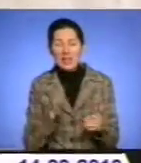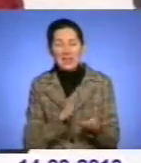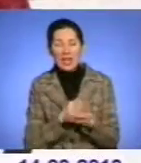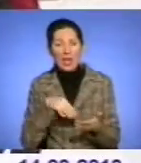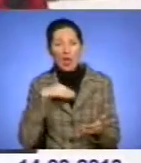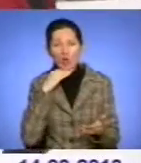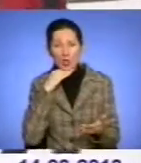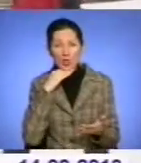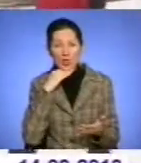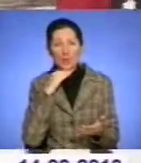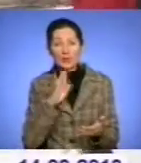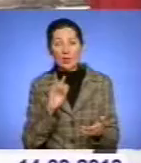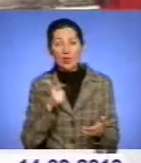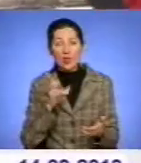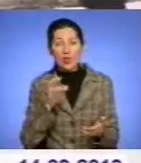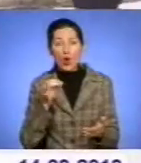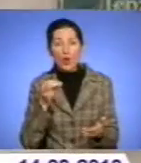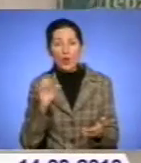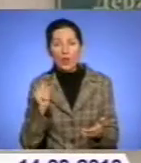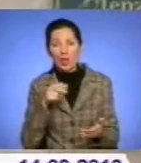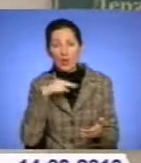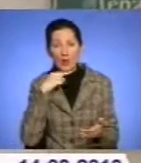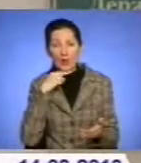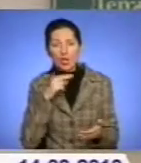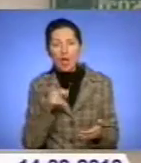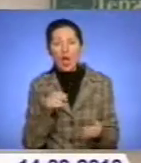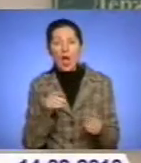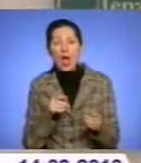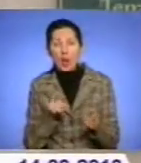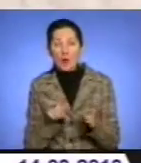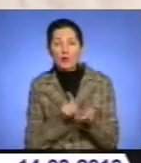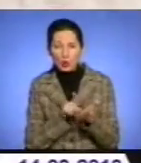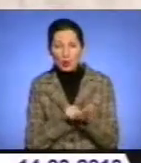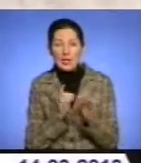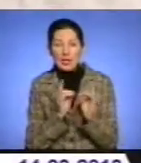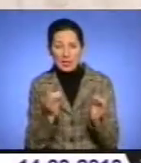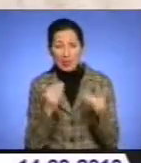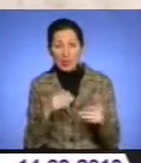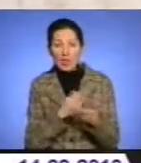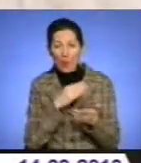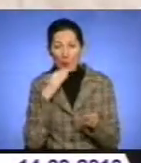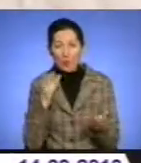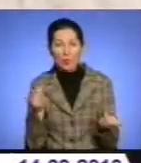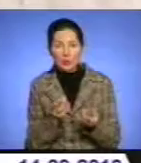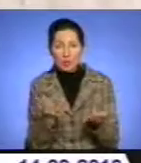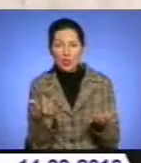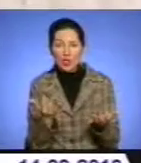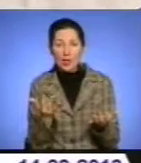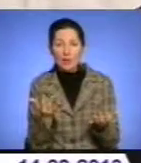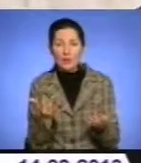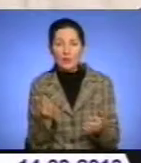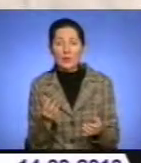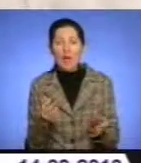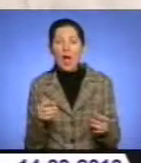достатньо. Василь Гноєвий зауважує, функціональних ліжок у лікарні вже є чимало, та потрібно ще. Апарат